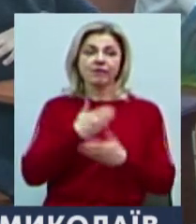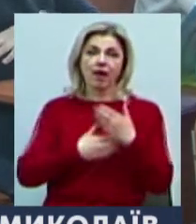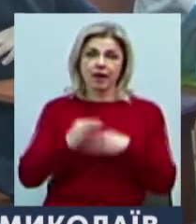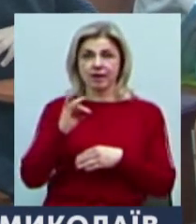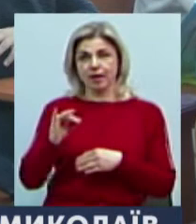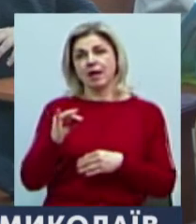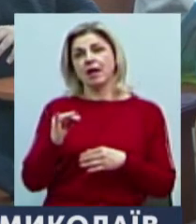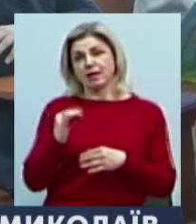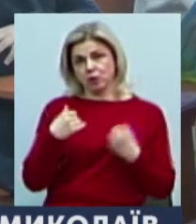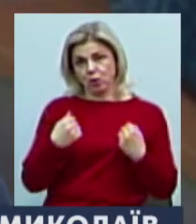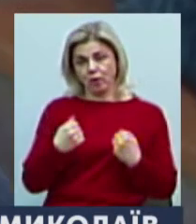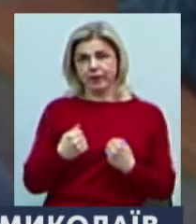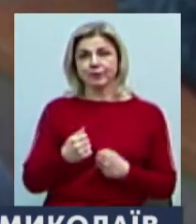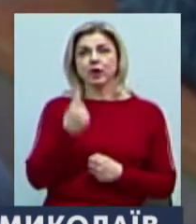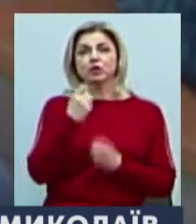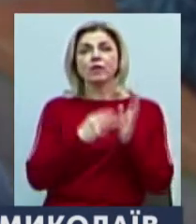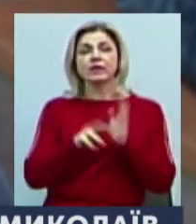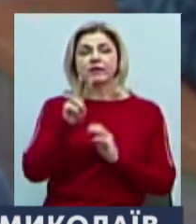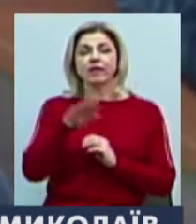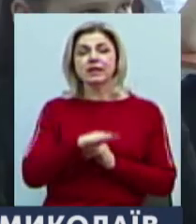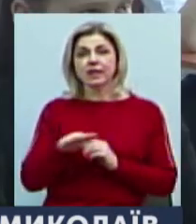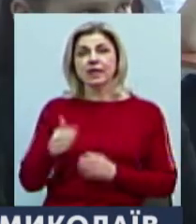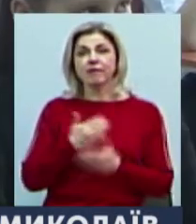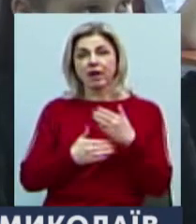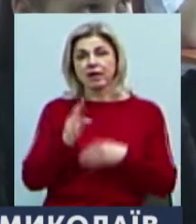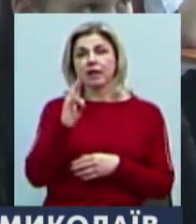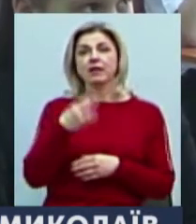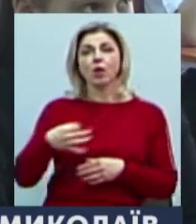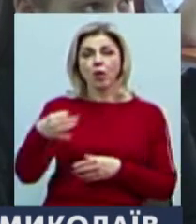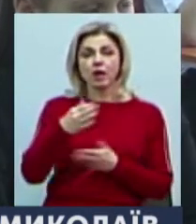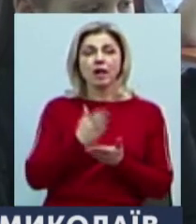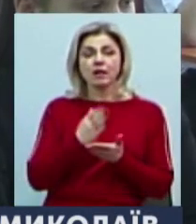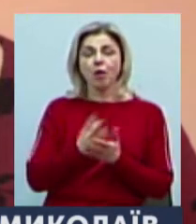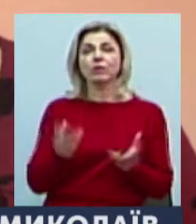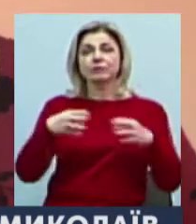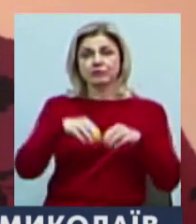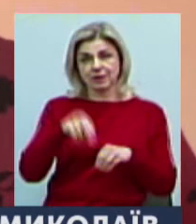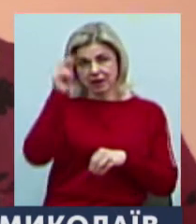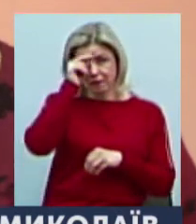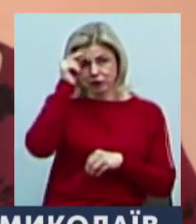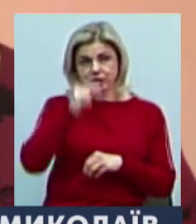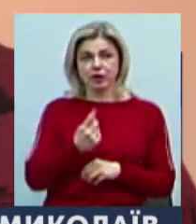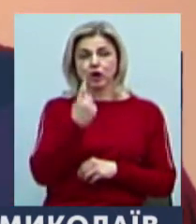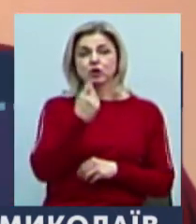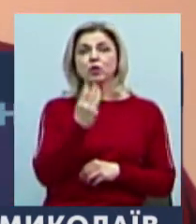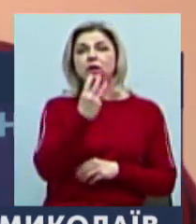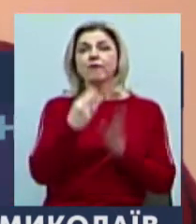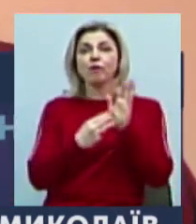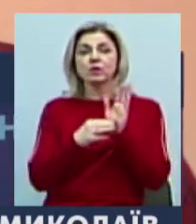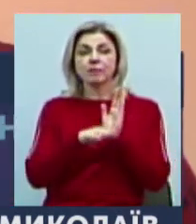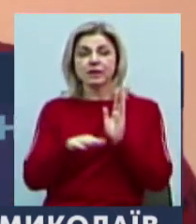182 дитини з особливими освітніми потребами на Миколаївщині перебувають на інклюзивному навчанні. 138